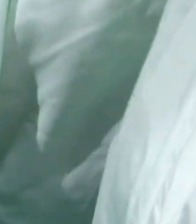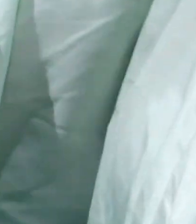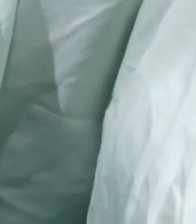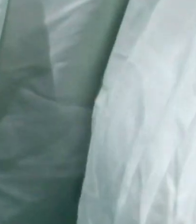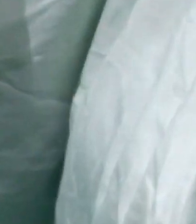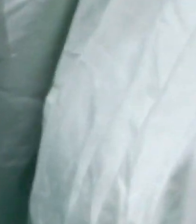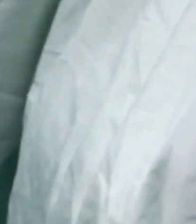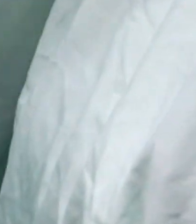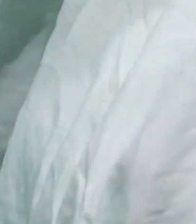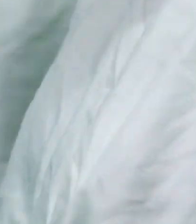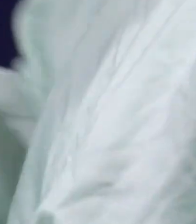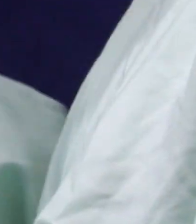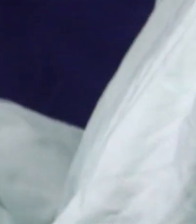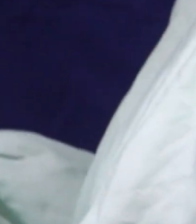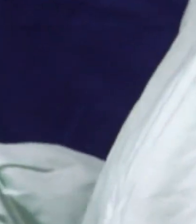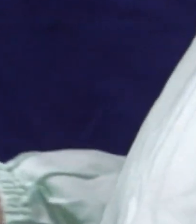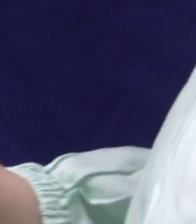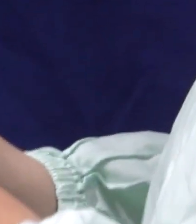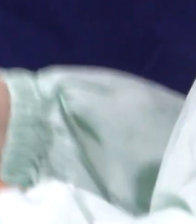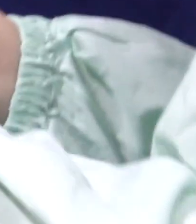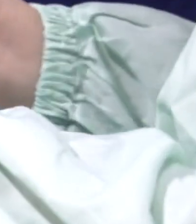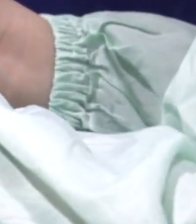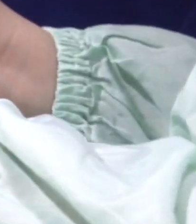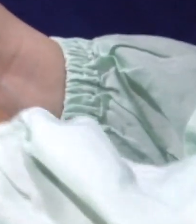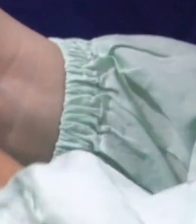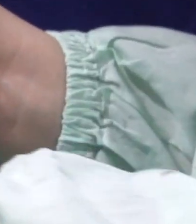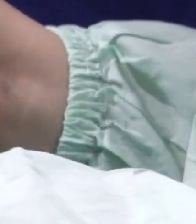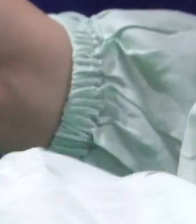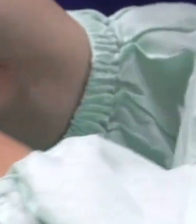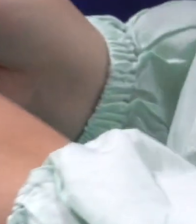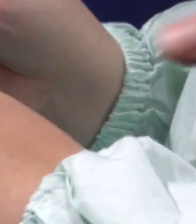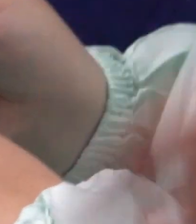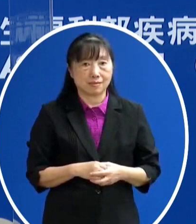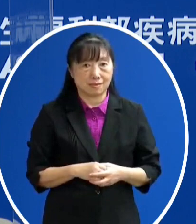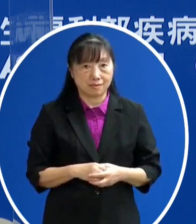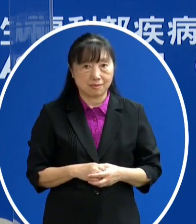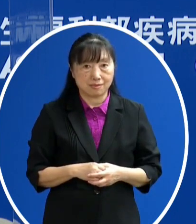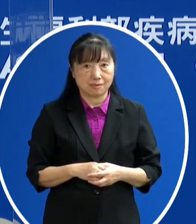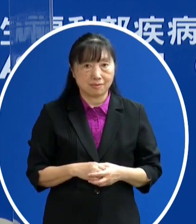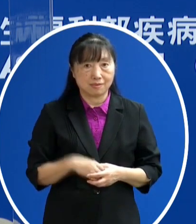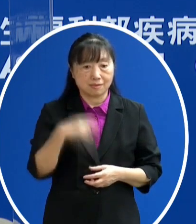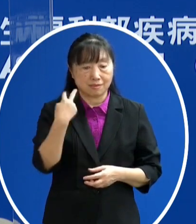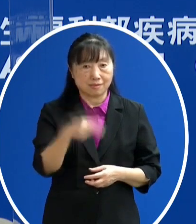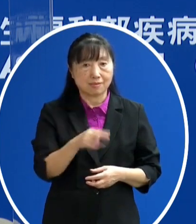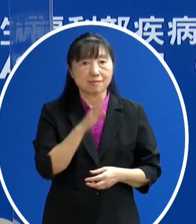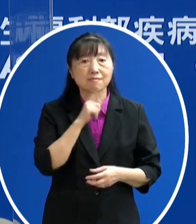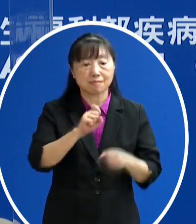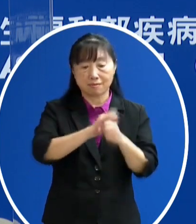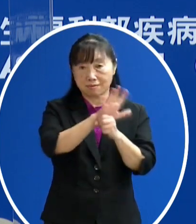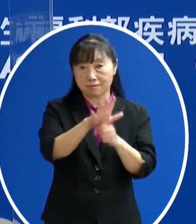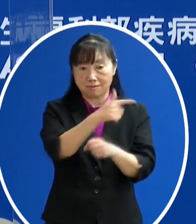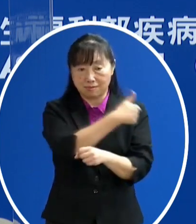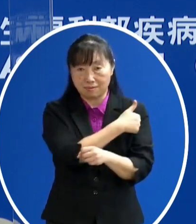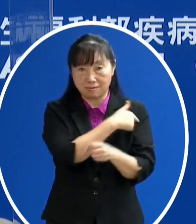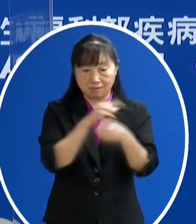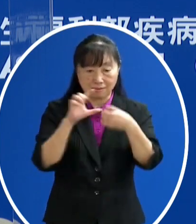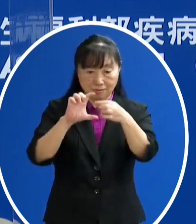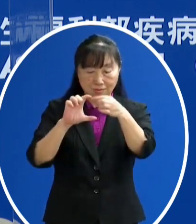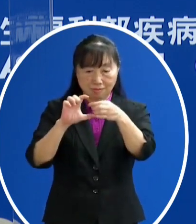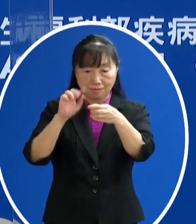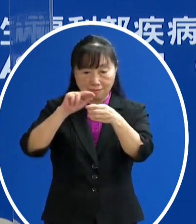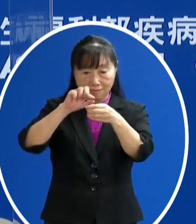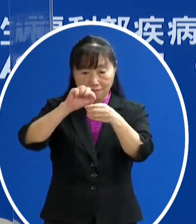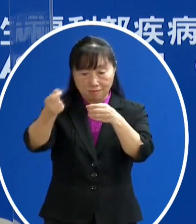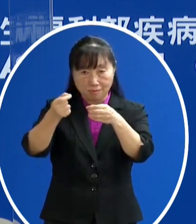月1号抵达之后就可以开始来做啊接种注射的作业齁。第二个是 COVID-19 的疫苗开品后有一定的